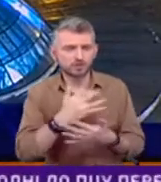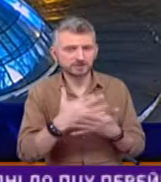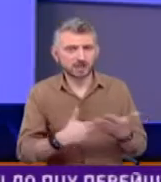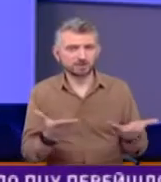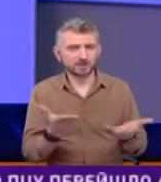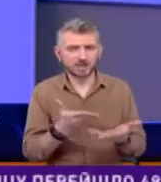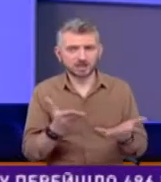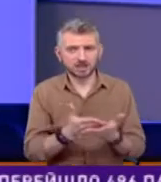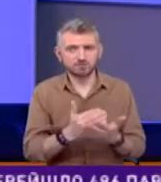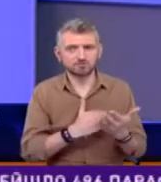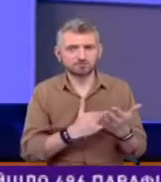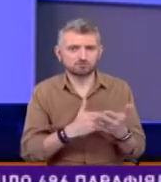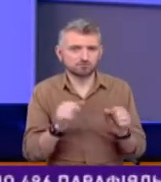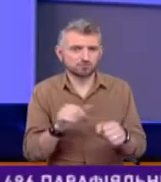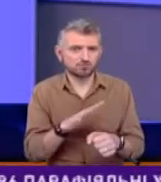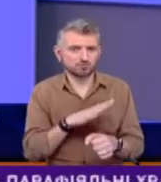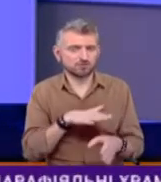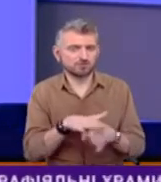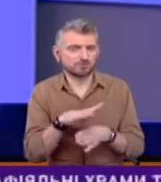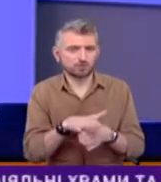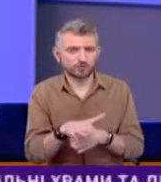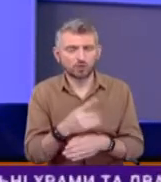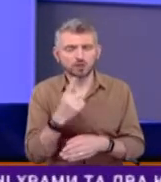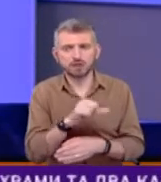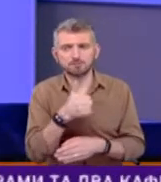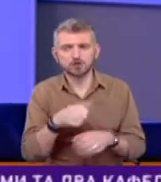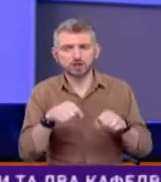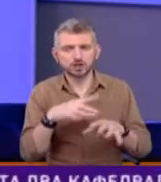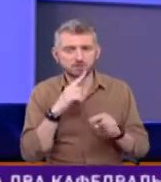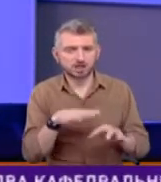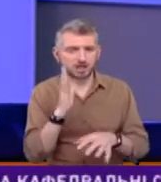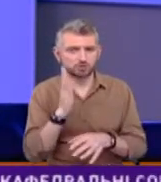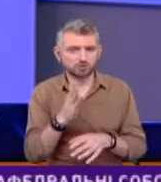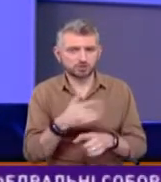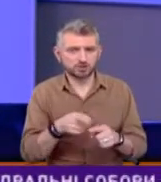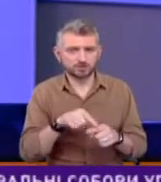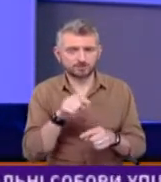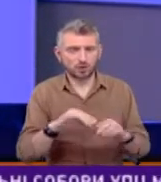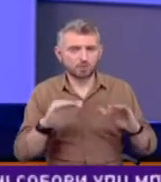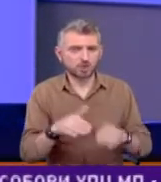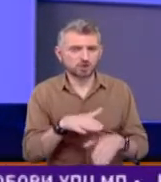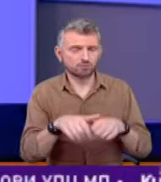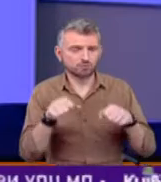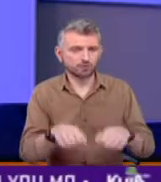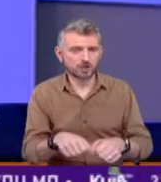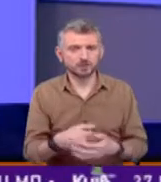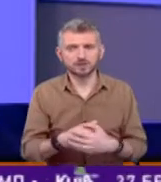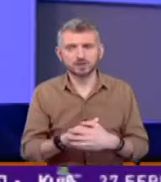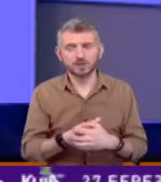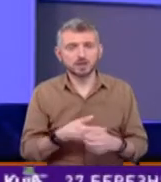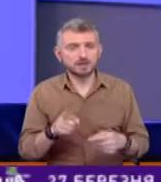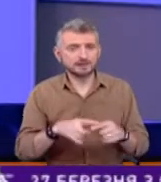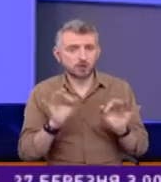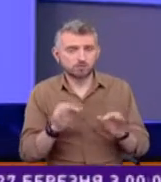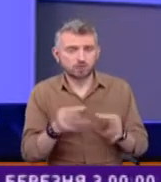який з високою ймовірністю буде реалізований. От одне з перших рішень парламенту – це буде обмеження повноважень. Ну, і це